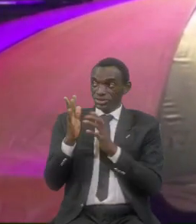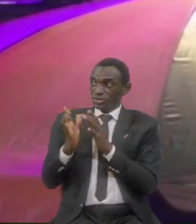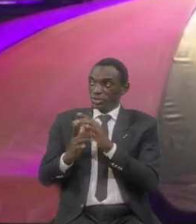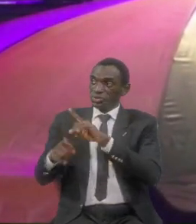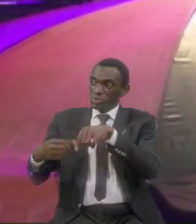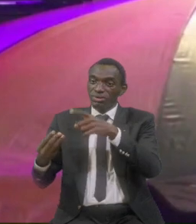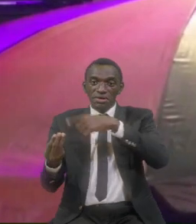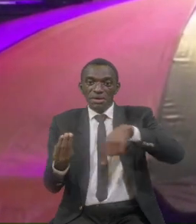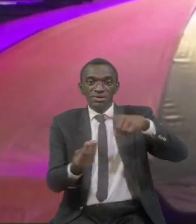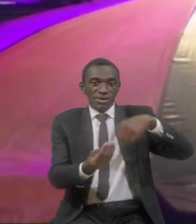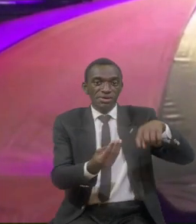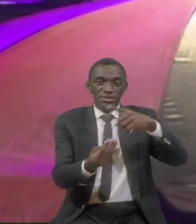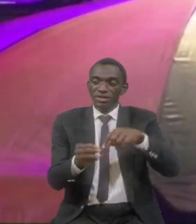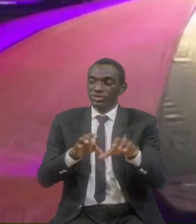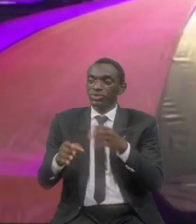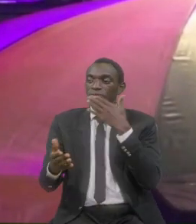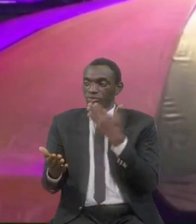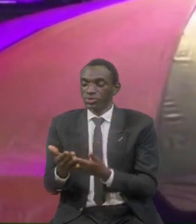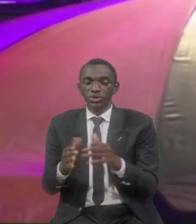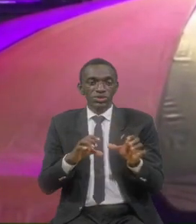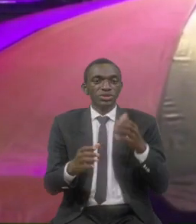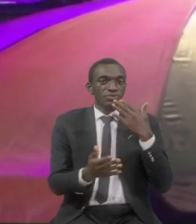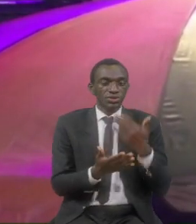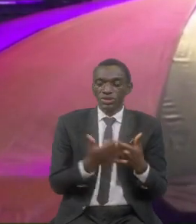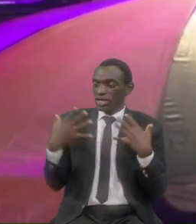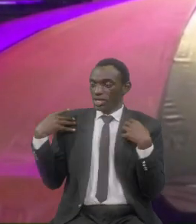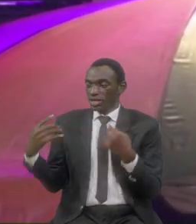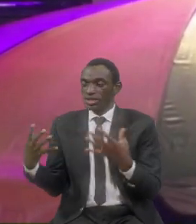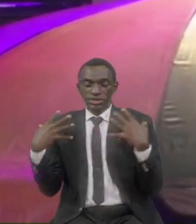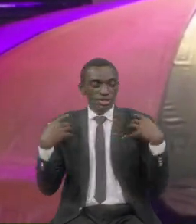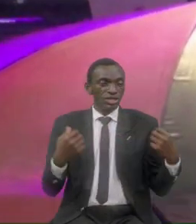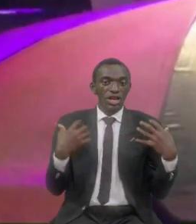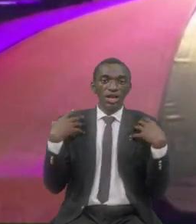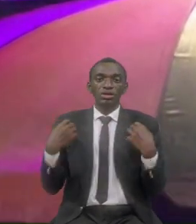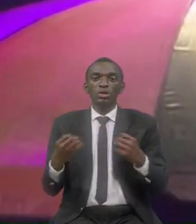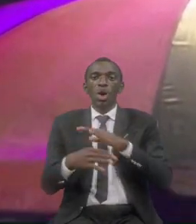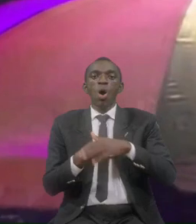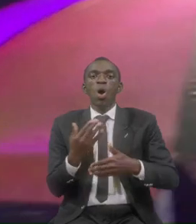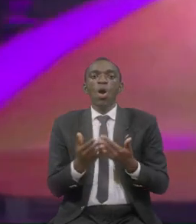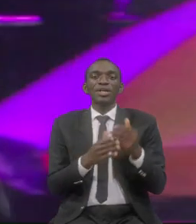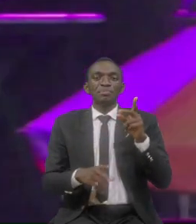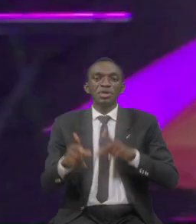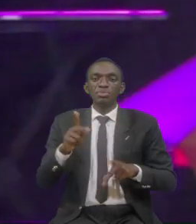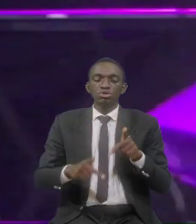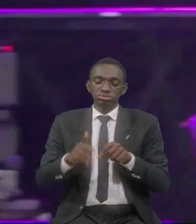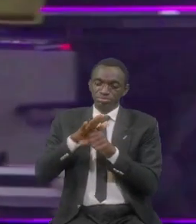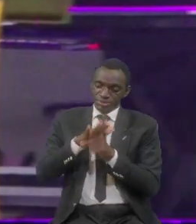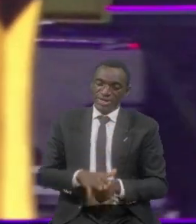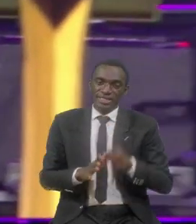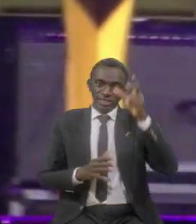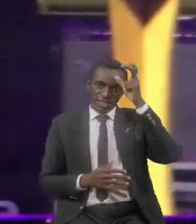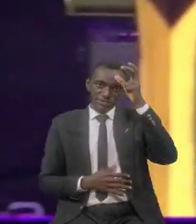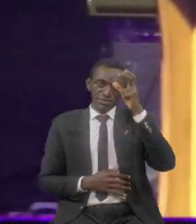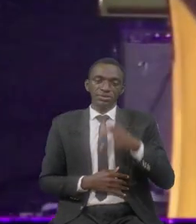nga niabot siya pagkilos. And healing all that were oppressed of the devil. Og iyang giayo tagano kagawasan ng gitki. Because